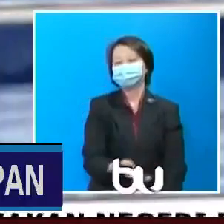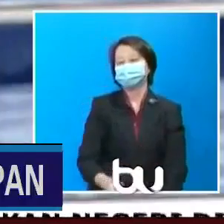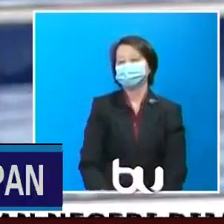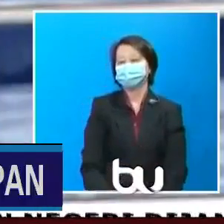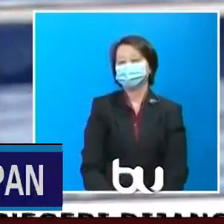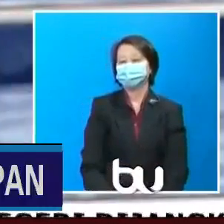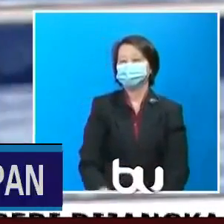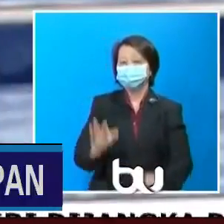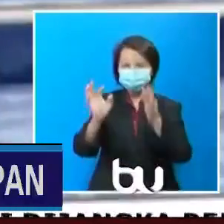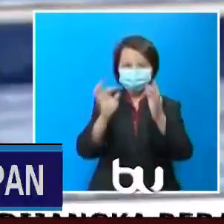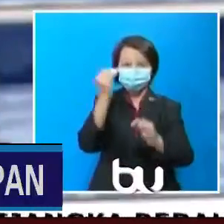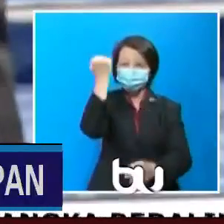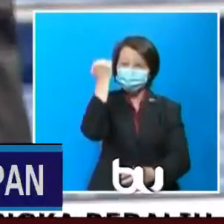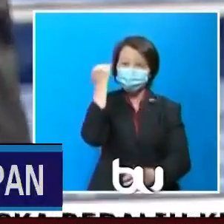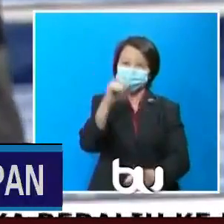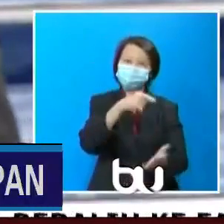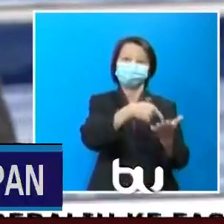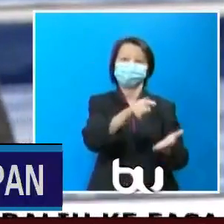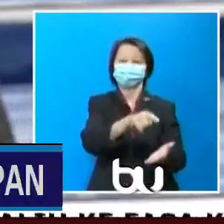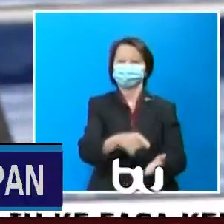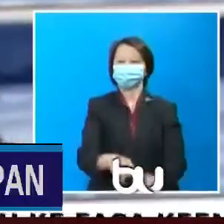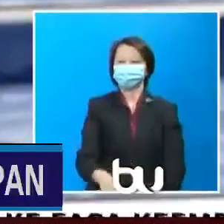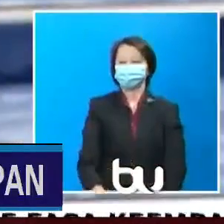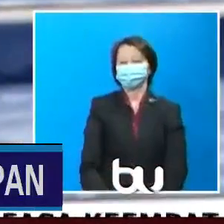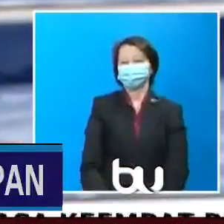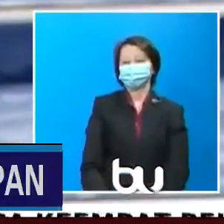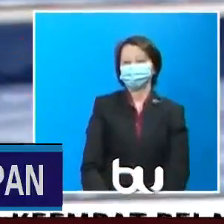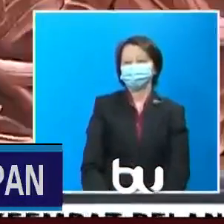kalau dimakan muda knalpot English May